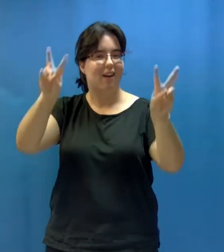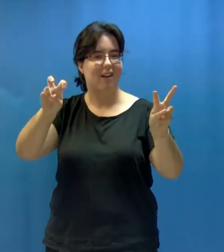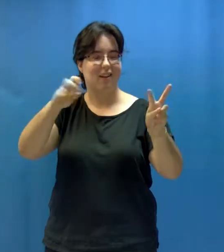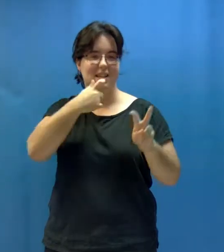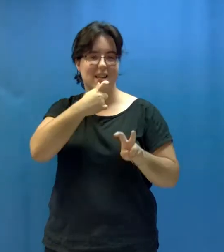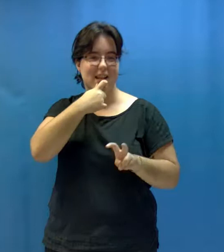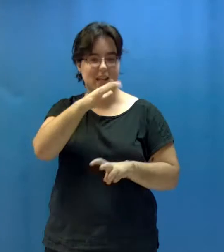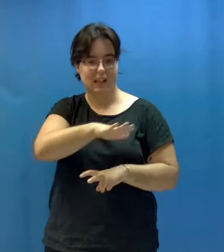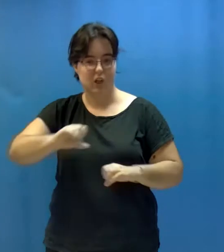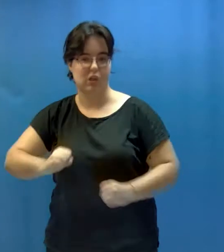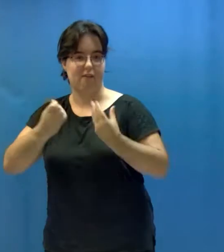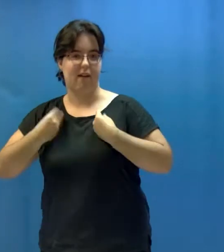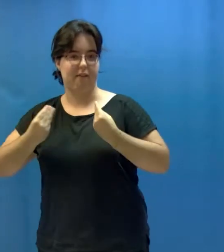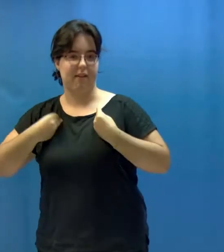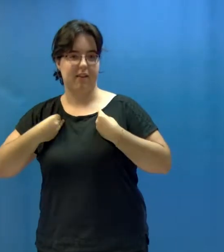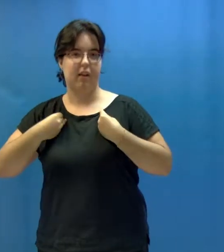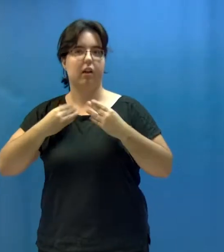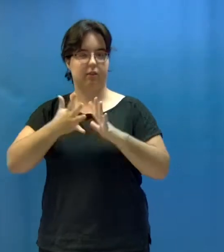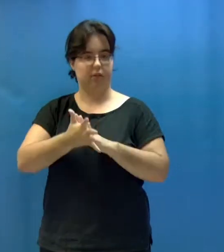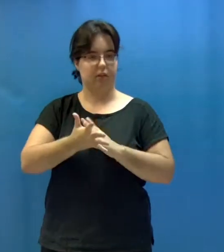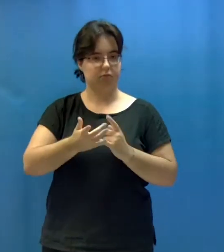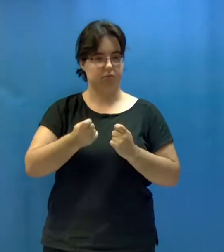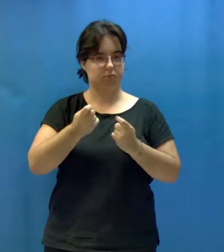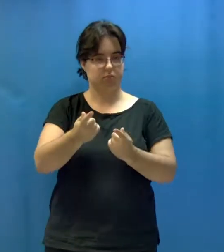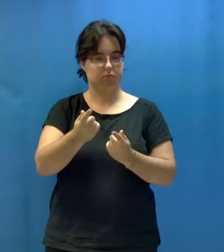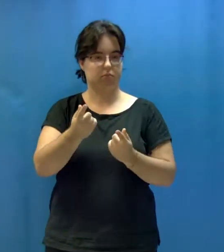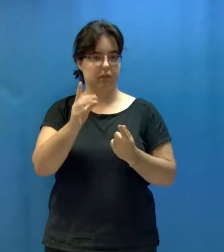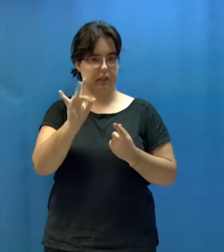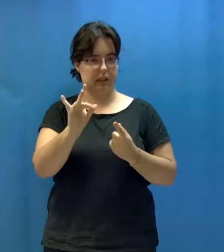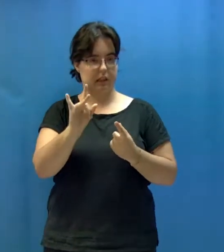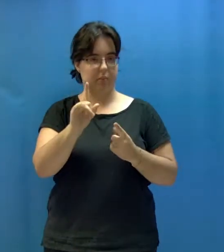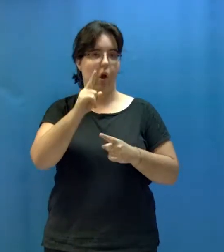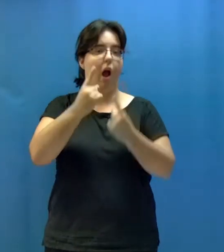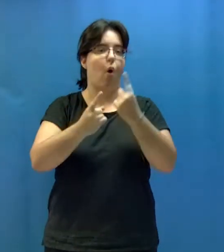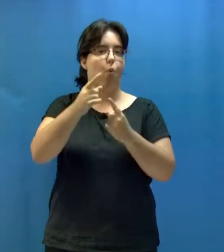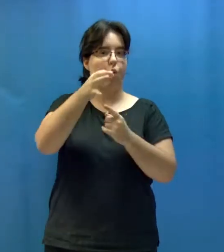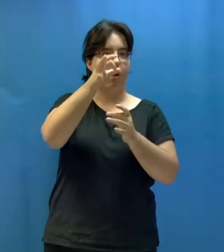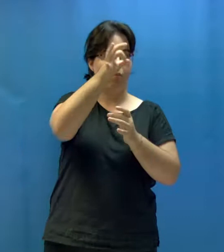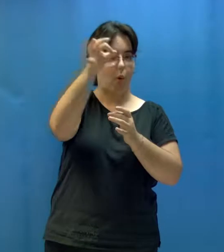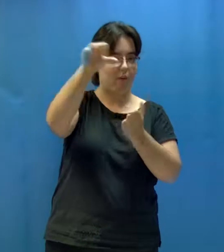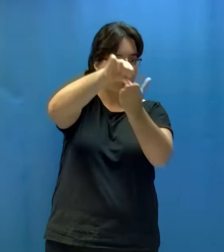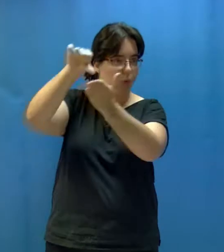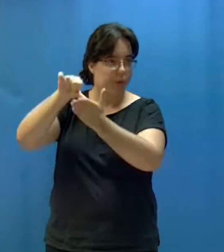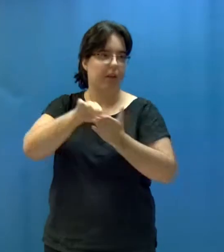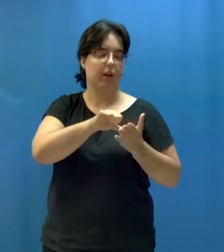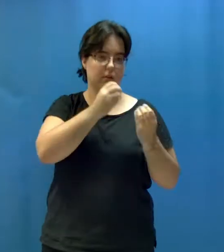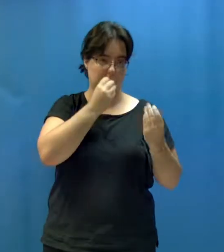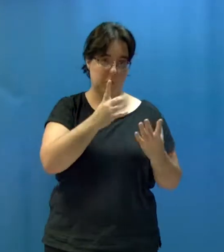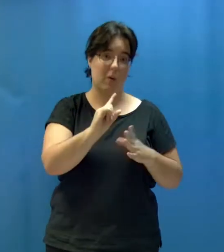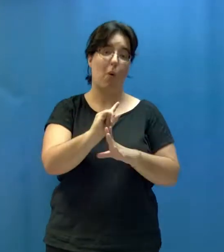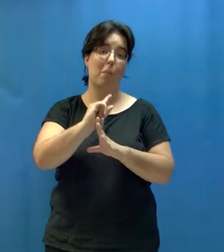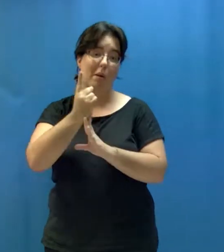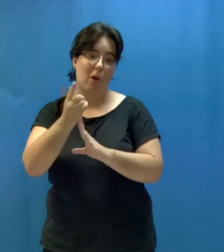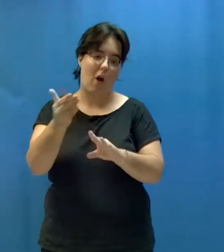de supervivència. Així doncs, la moció tindrà sentit en algunes poblacions on l'han presentat, però haurien d'haver-se informat primer si